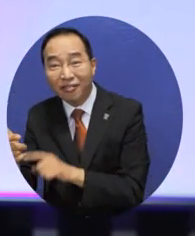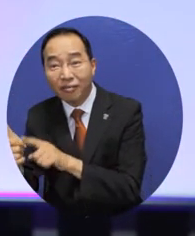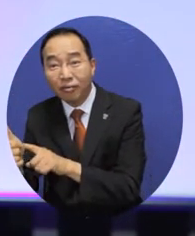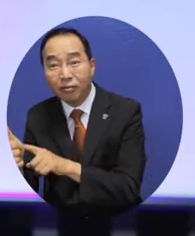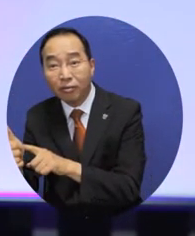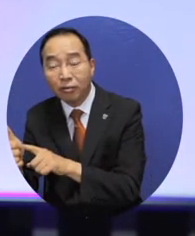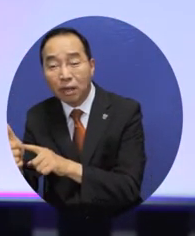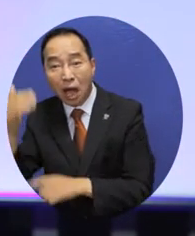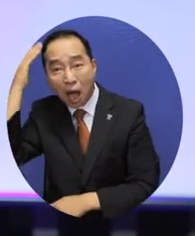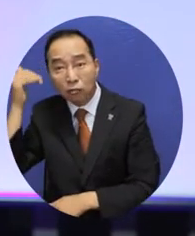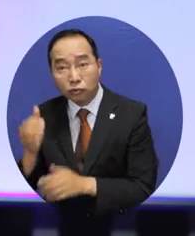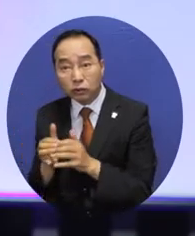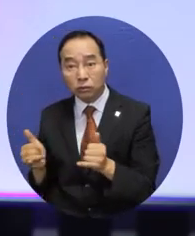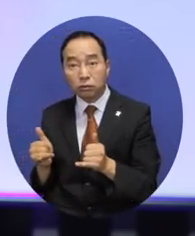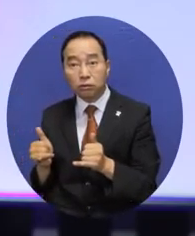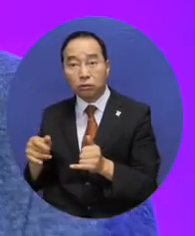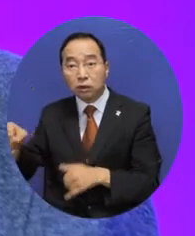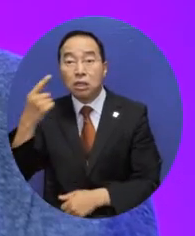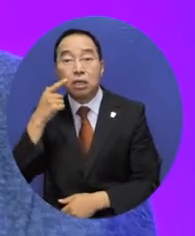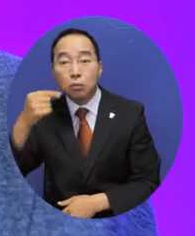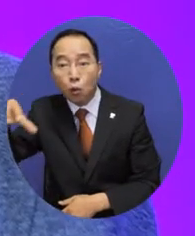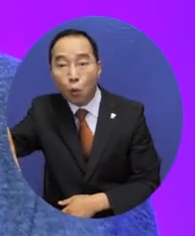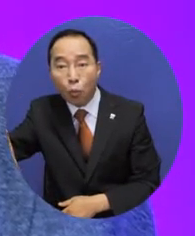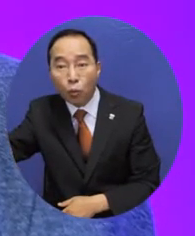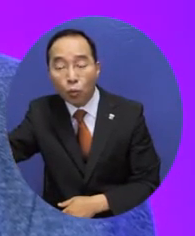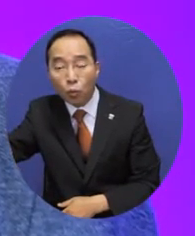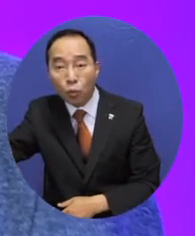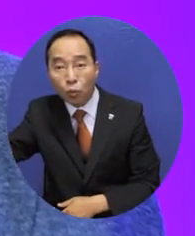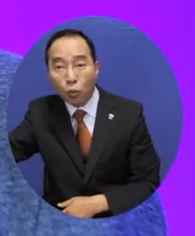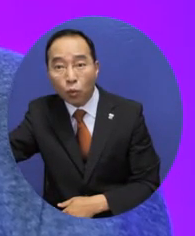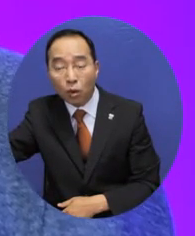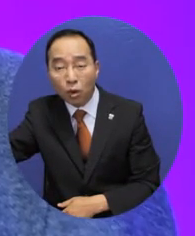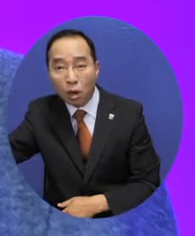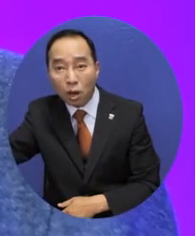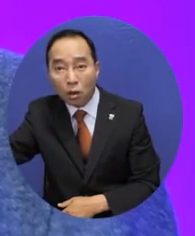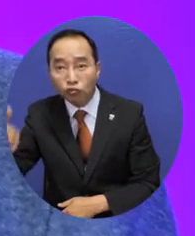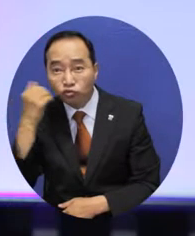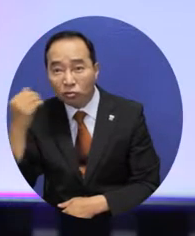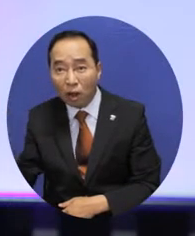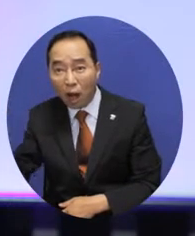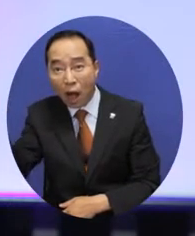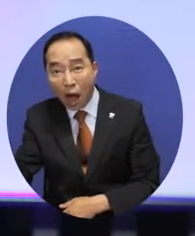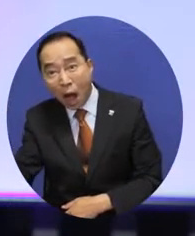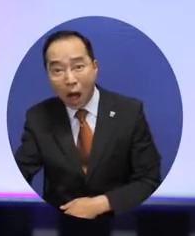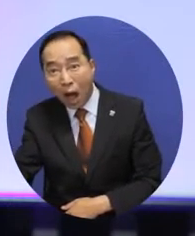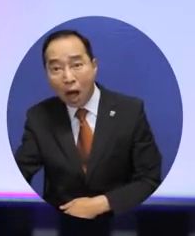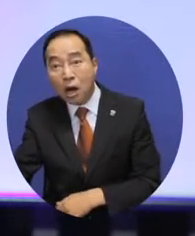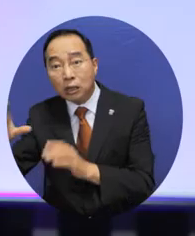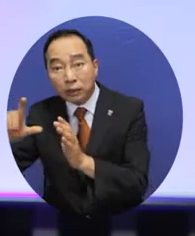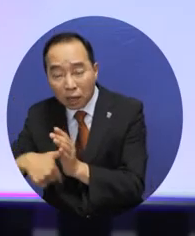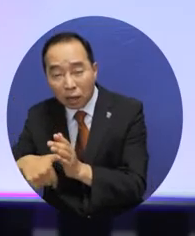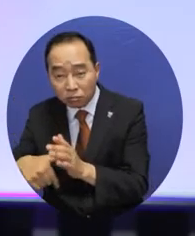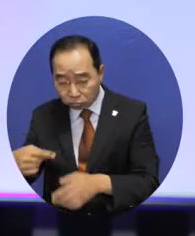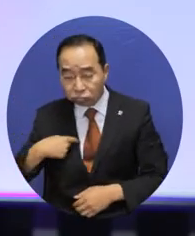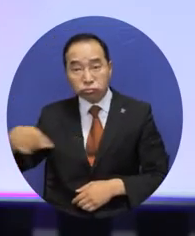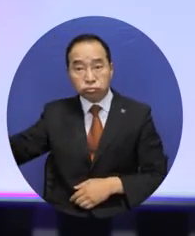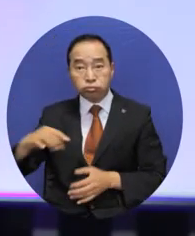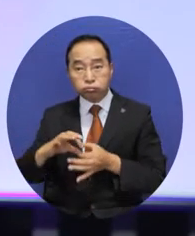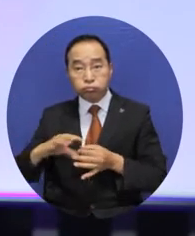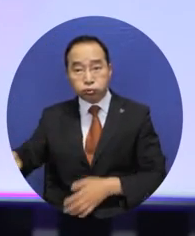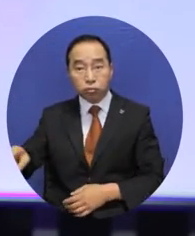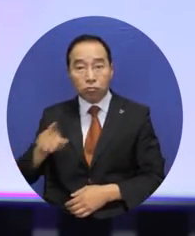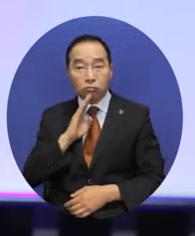저기서 지하철이 달려오고 있습니다. 한 사람이 죽을 위기에 놓였습니다. 그 사람은 자기와 전혀 유전자가 섞이지